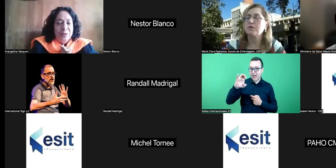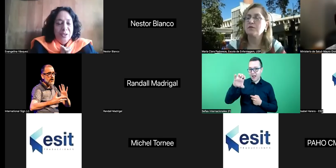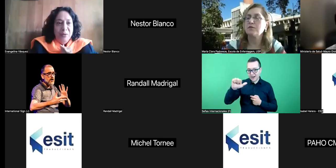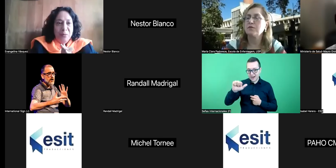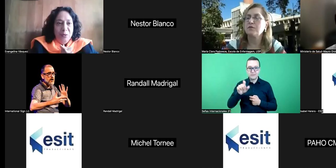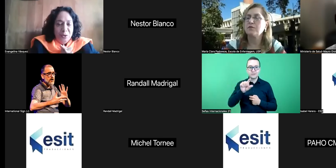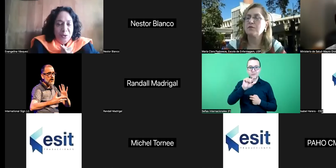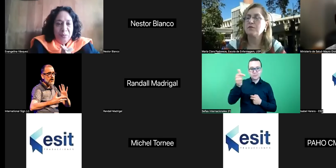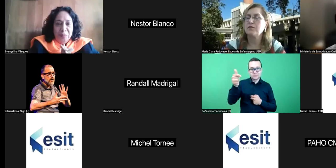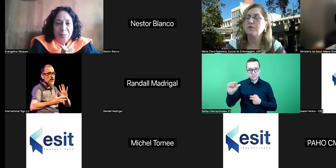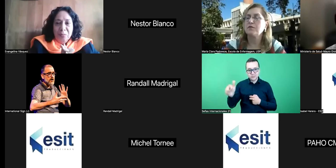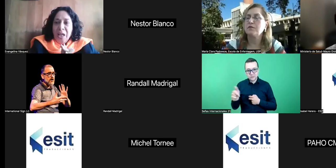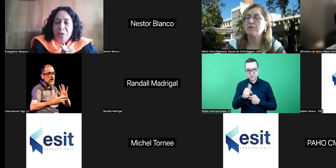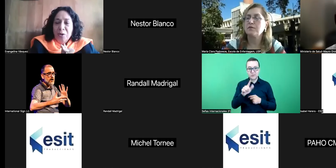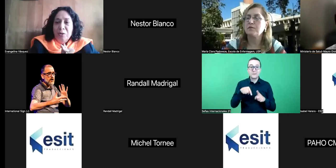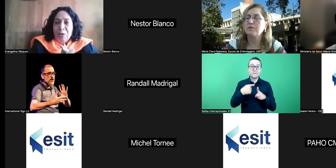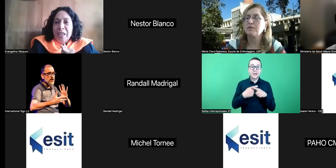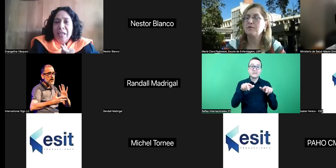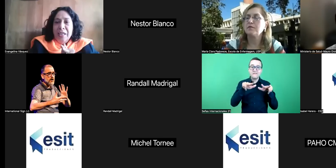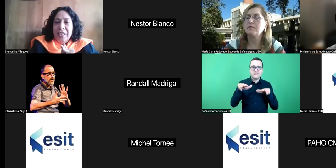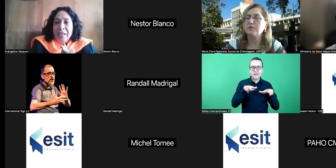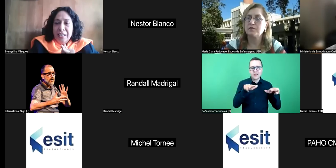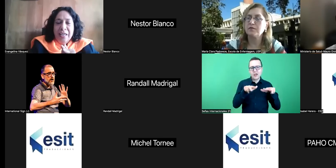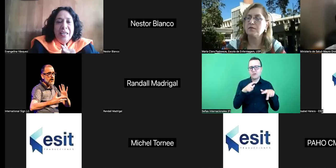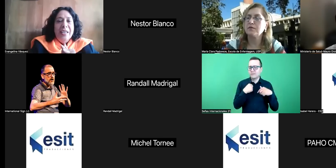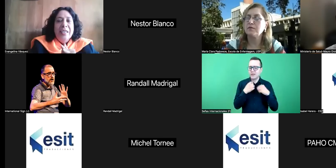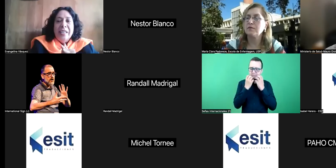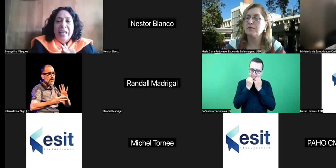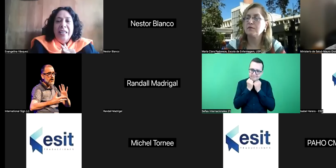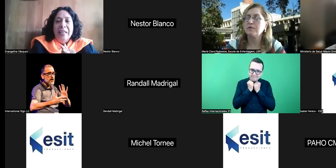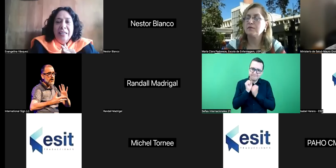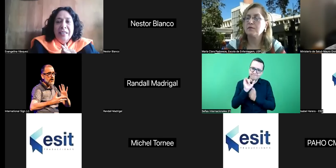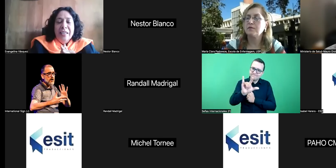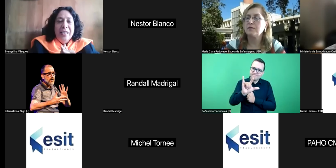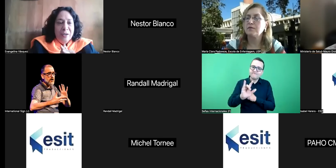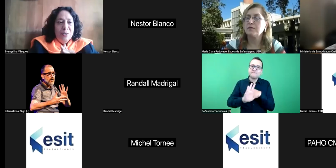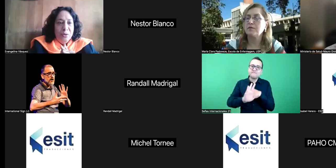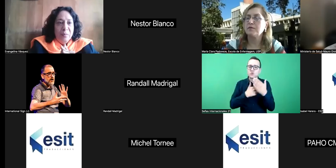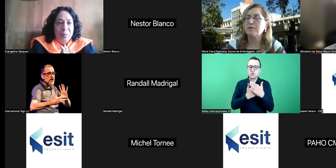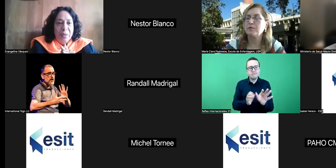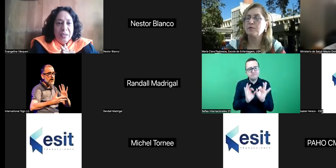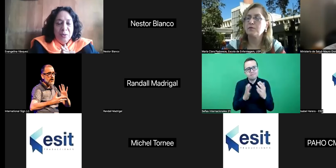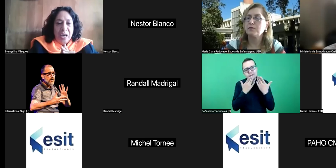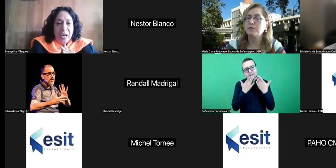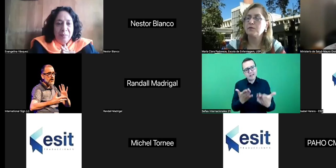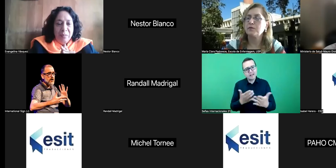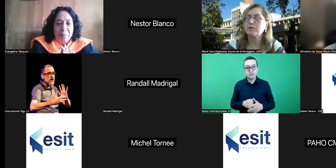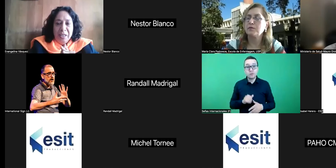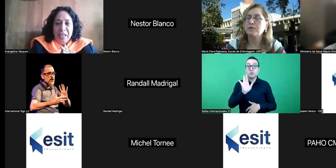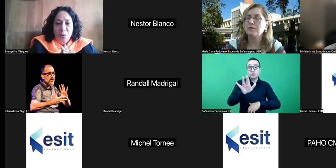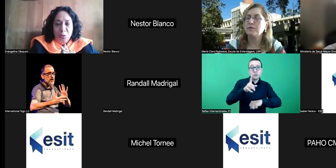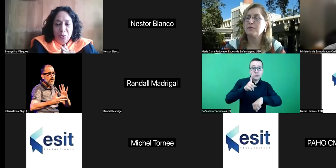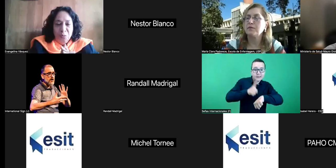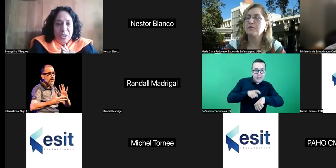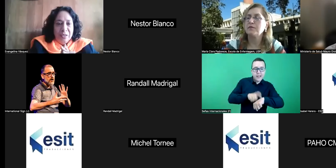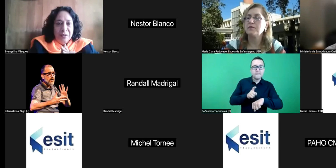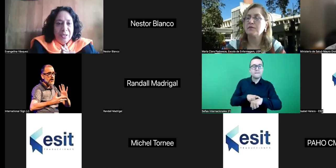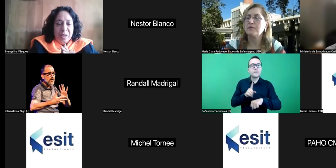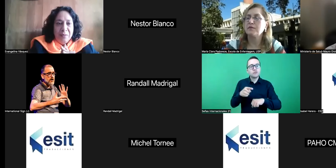les personnes vraiment merveilleuses qui ont partagé leurs témoignages sur vidéo. Merci à vous tous